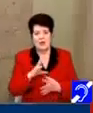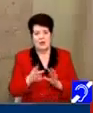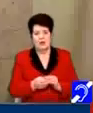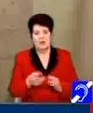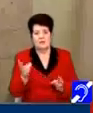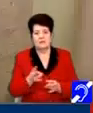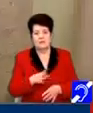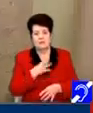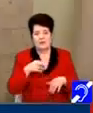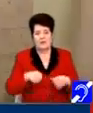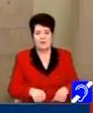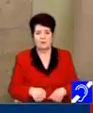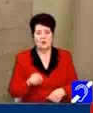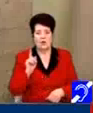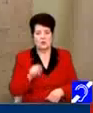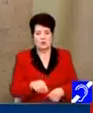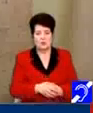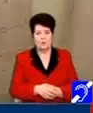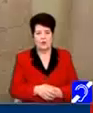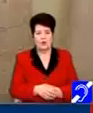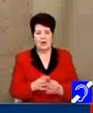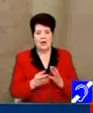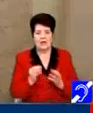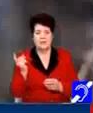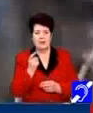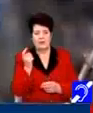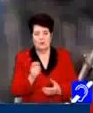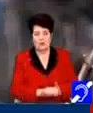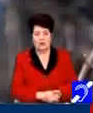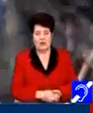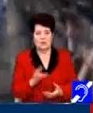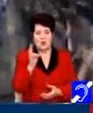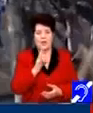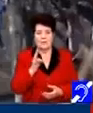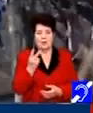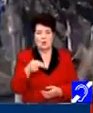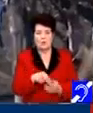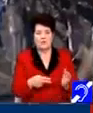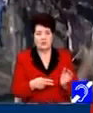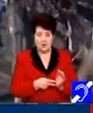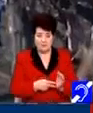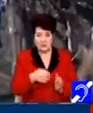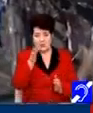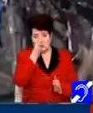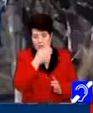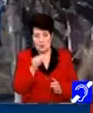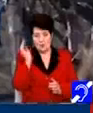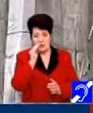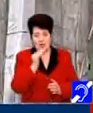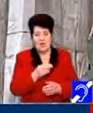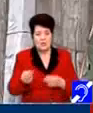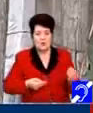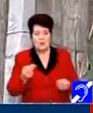putea exercita toate drepturile asupra terenurilor agricole. În luna noiembrie 2017, Chișinăul și Tiraspolul au semnat